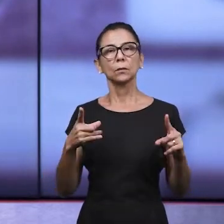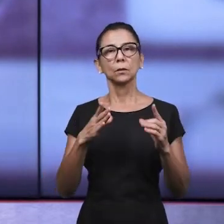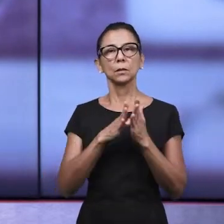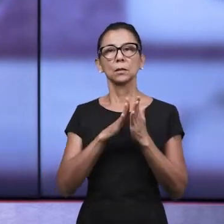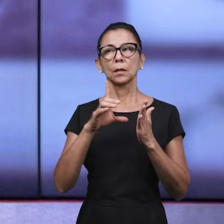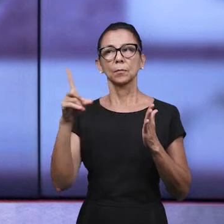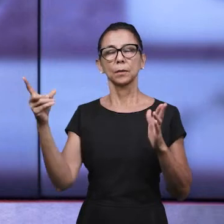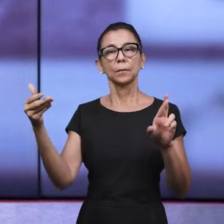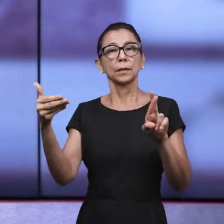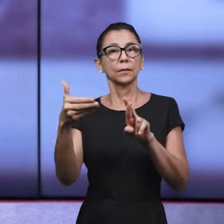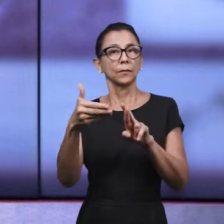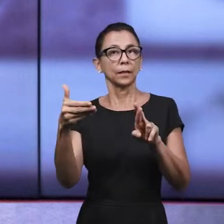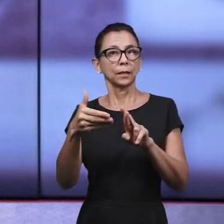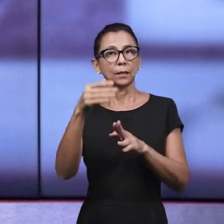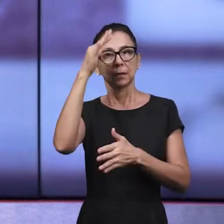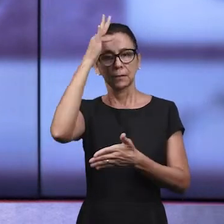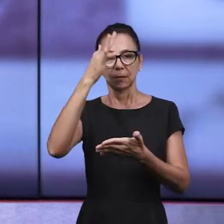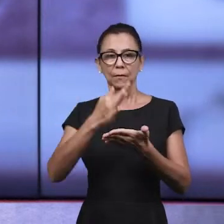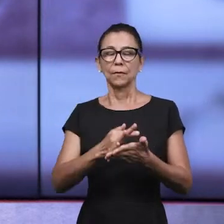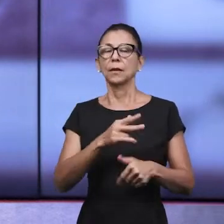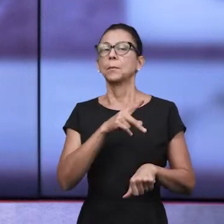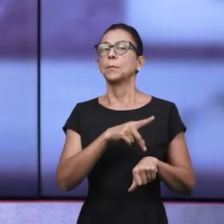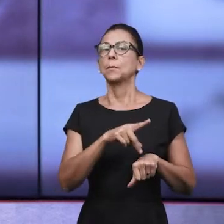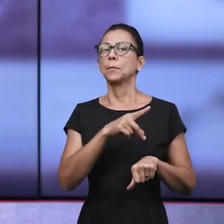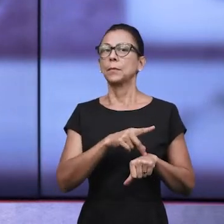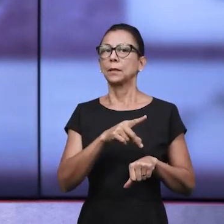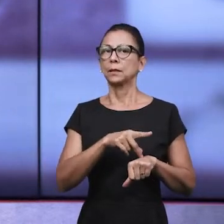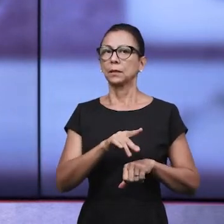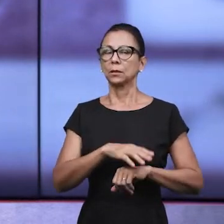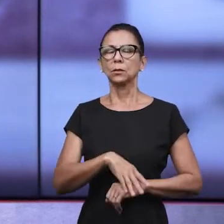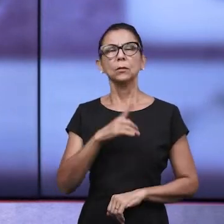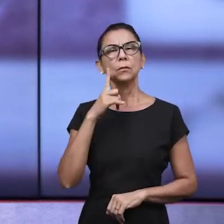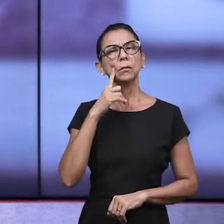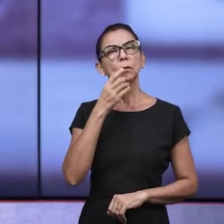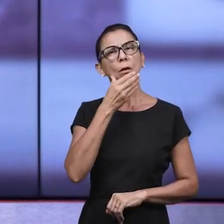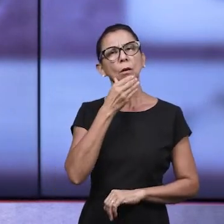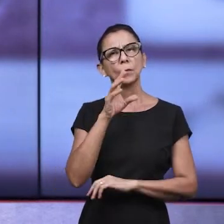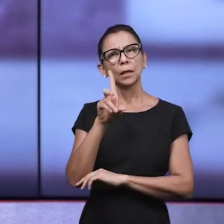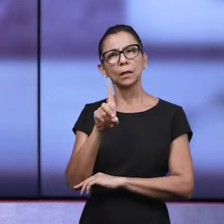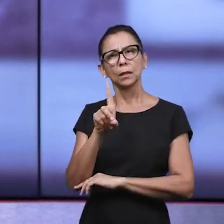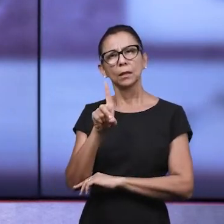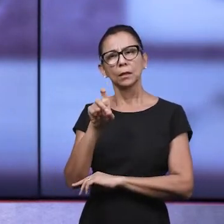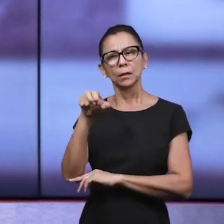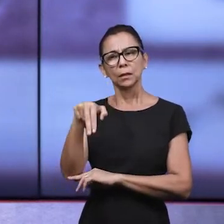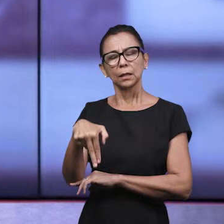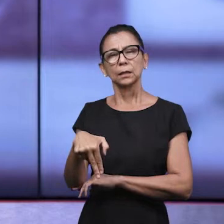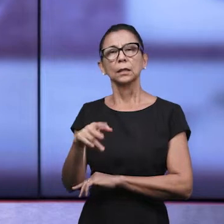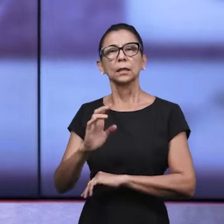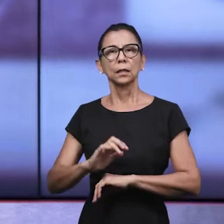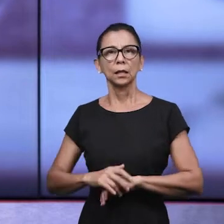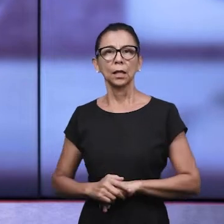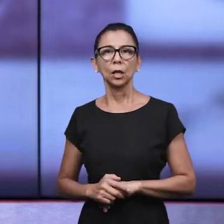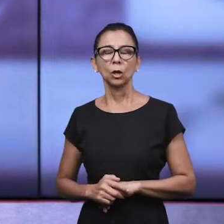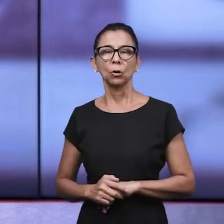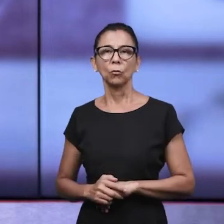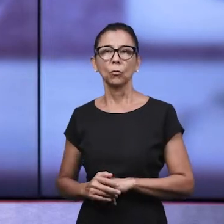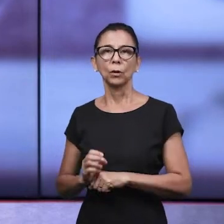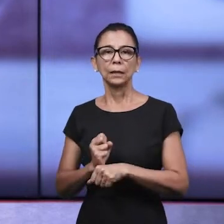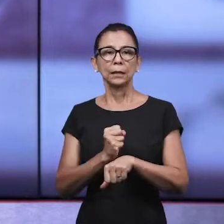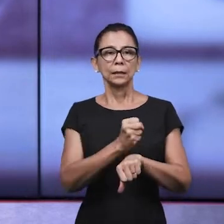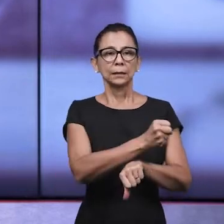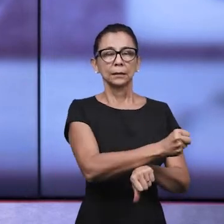un enseignement de la Bible, une référence de foi et de pratique, nous allons faire référence à la vie de Daniel quand il est allé en Babylone. Nous savons